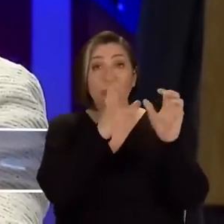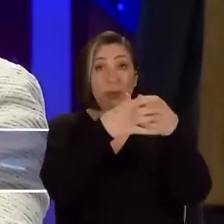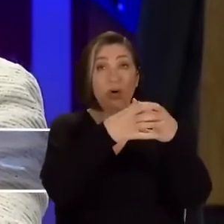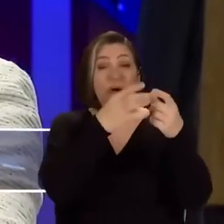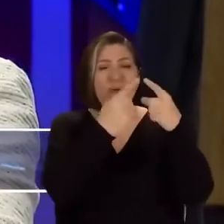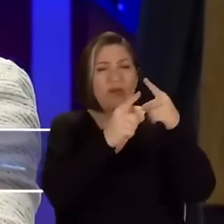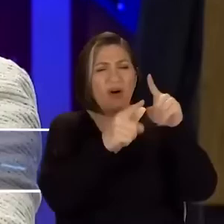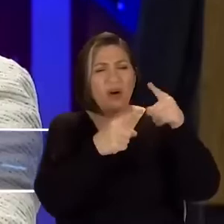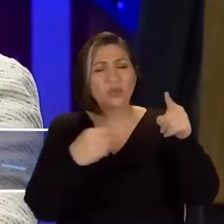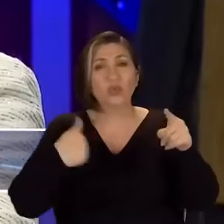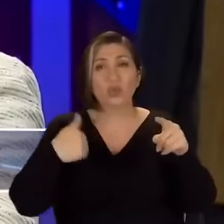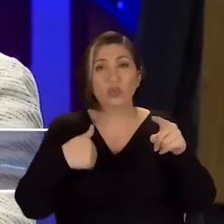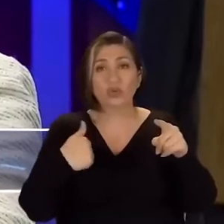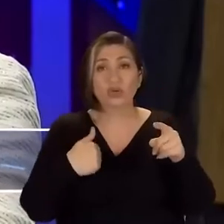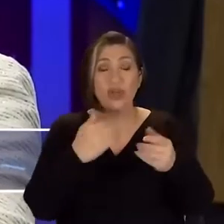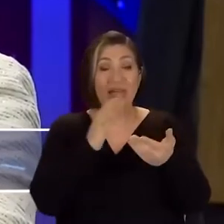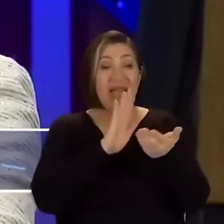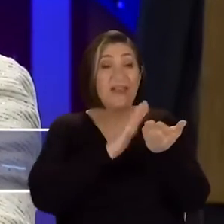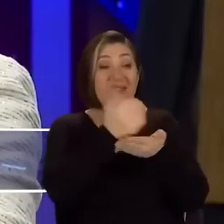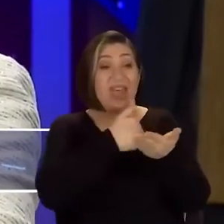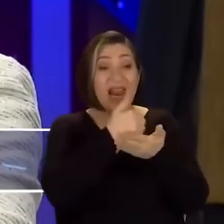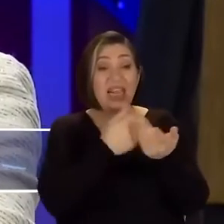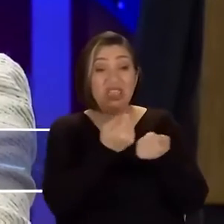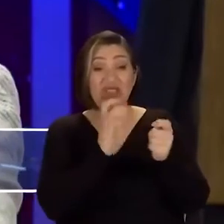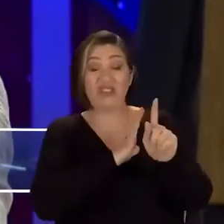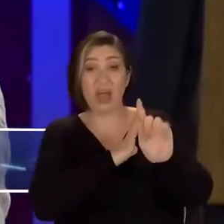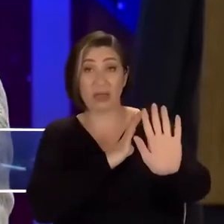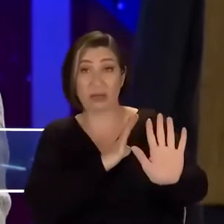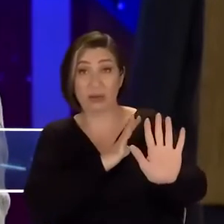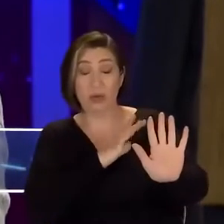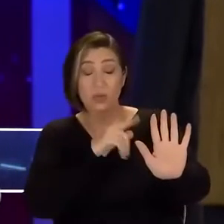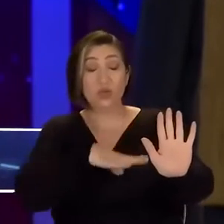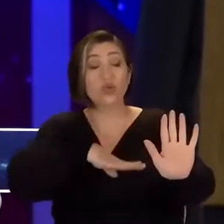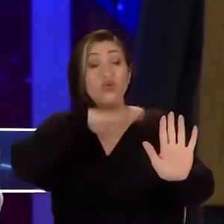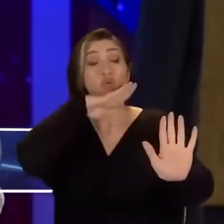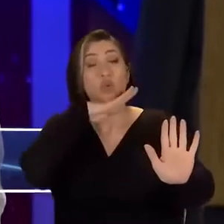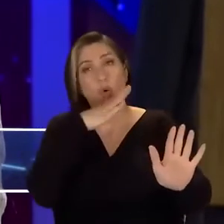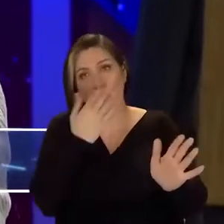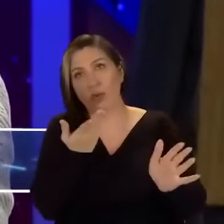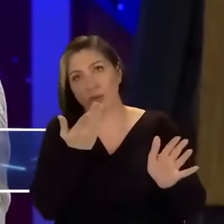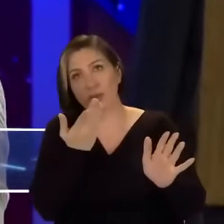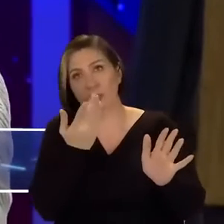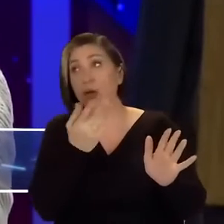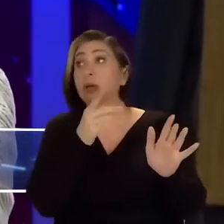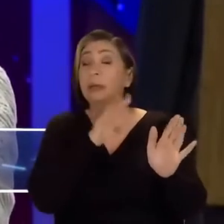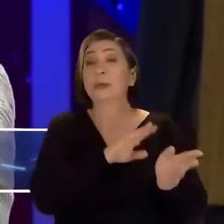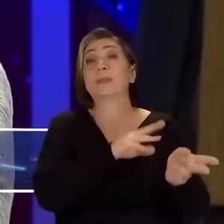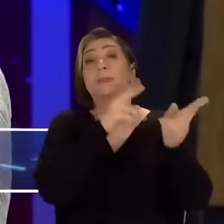sürü farklı kurumun verileriyle işlemler oluyor. Bu blok doluyor en nihayetinde. Yine bu madenciler